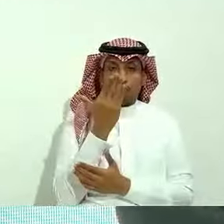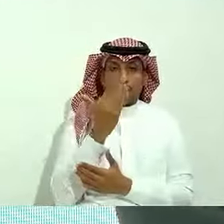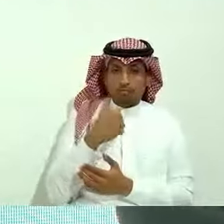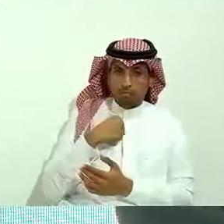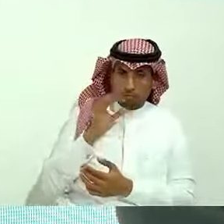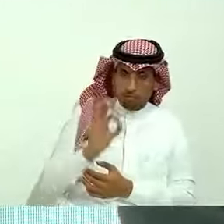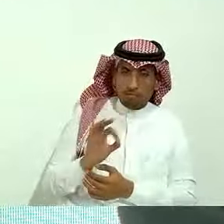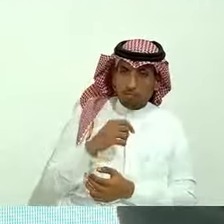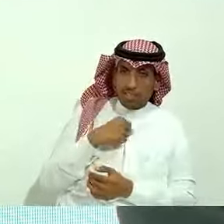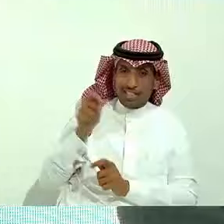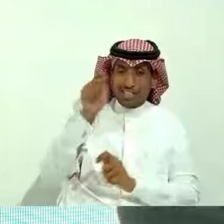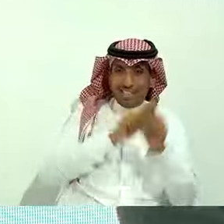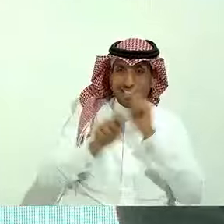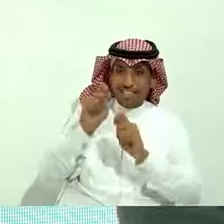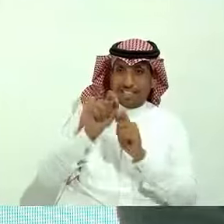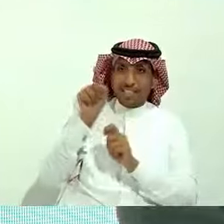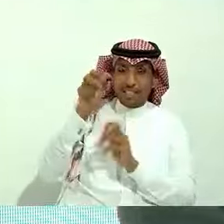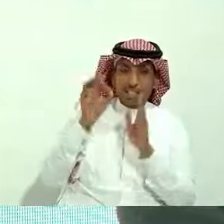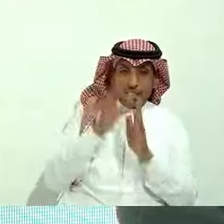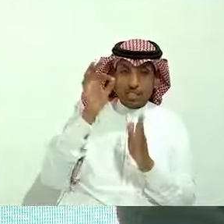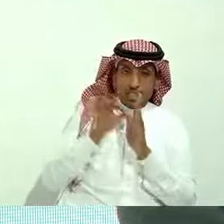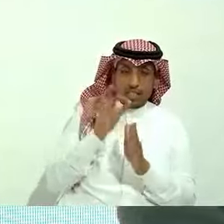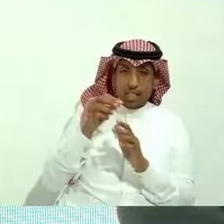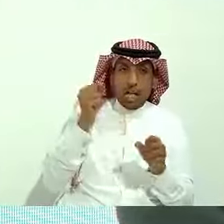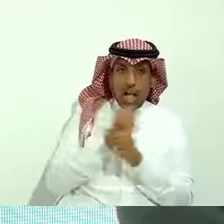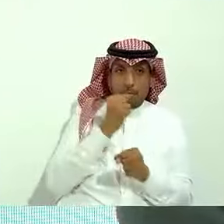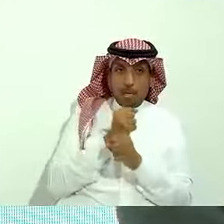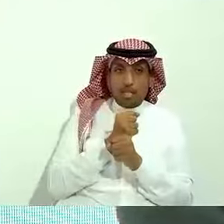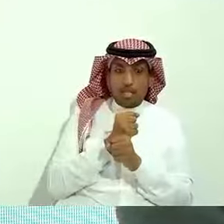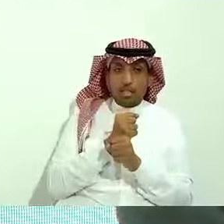هذه الزخارف والغرزة اللي يستعملونها،